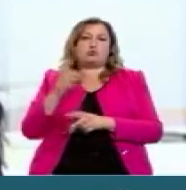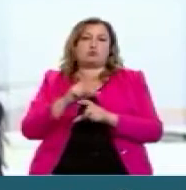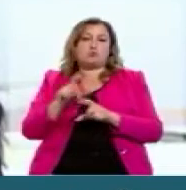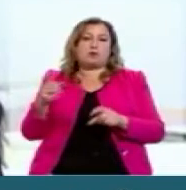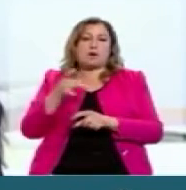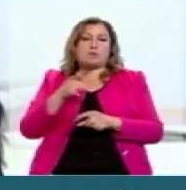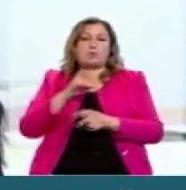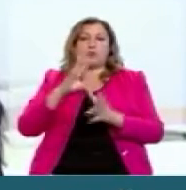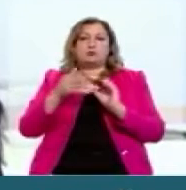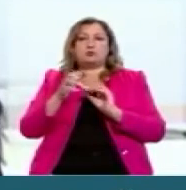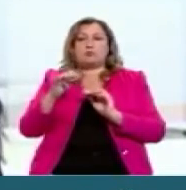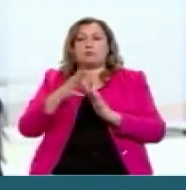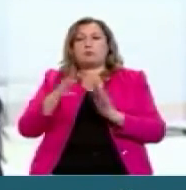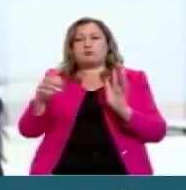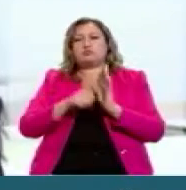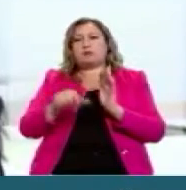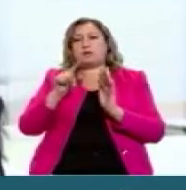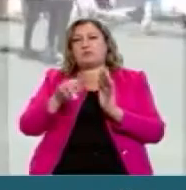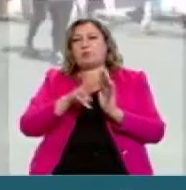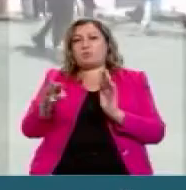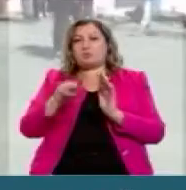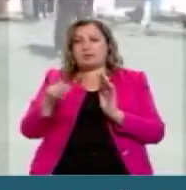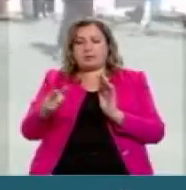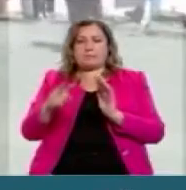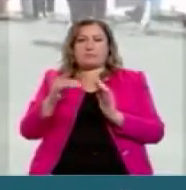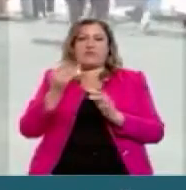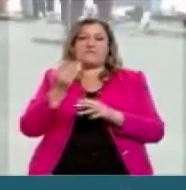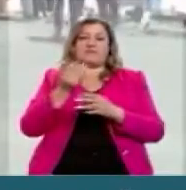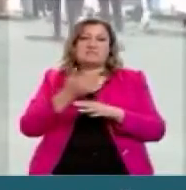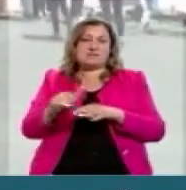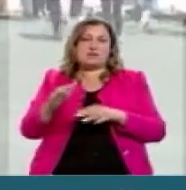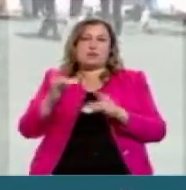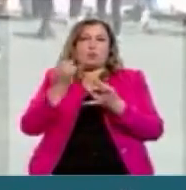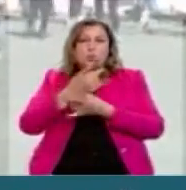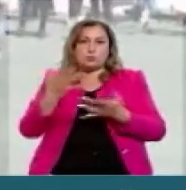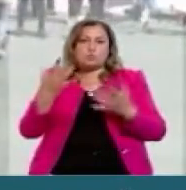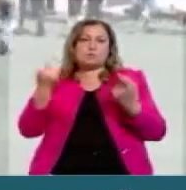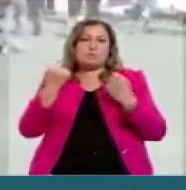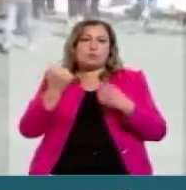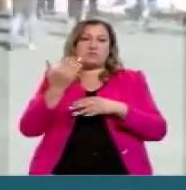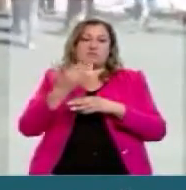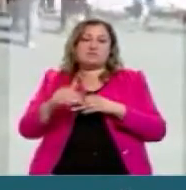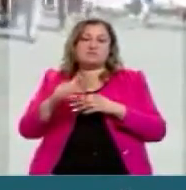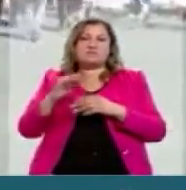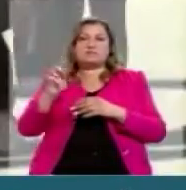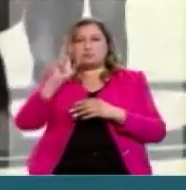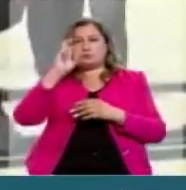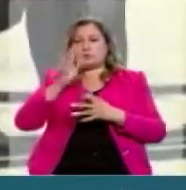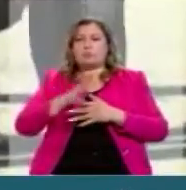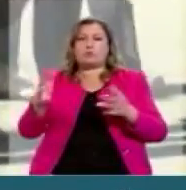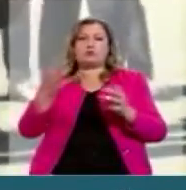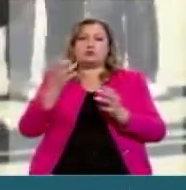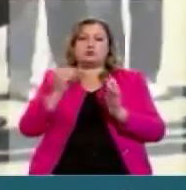школ района на общую сумму более 61 миллиона тенге. На финансирование объектов культуры и спорта выделено из бюджета